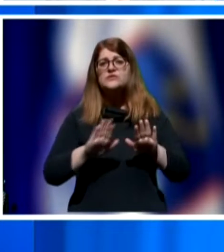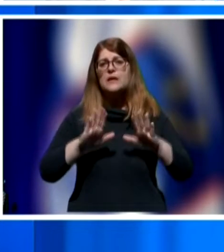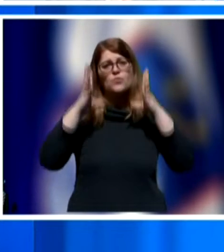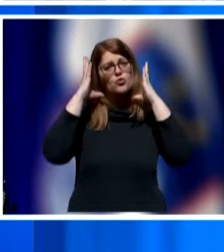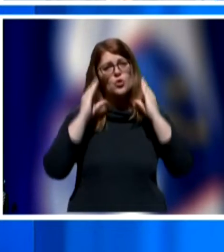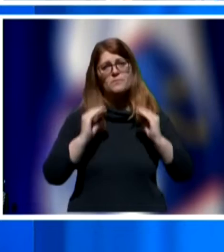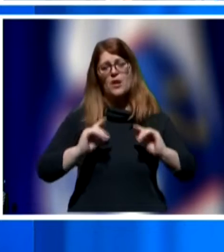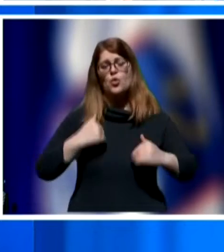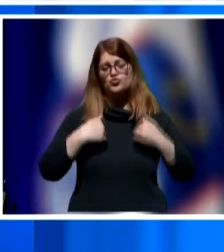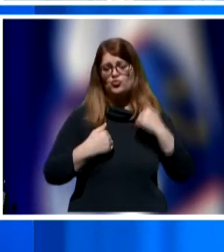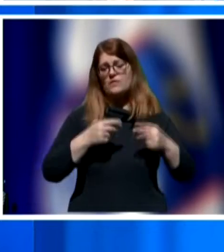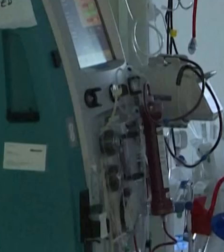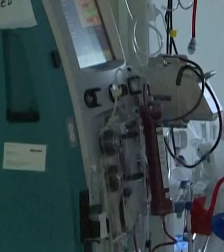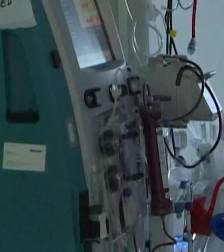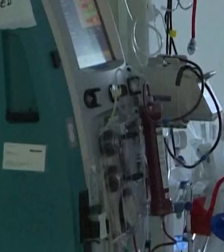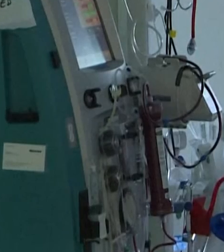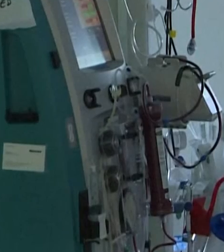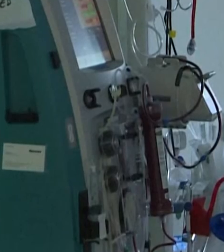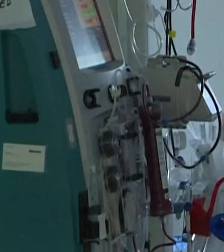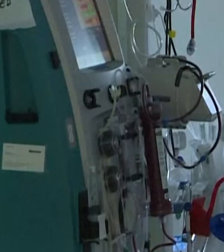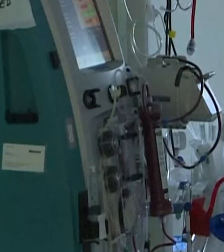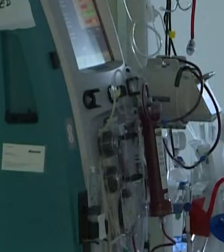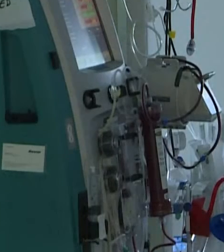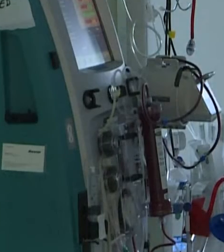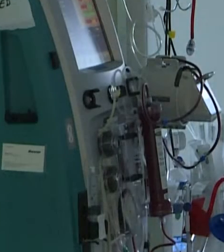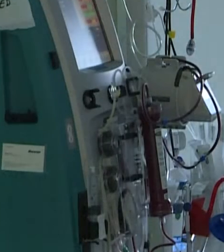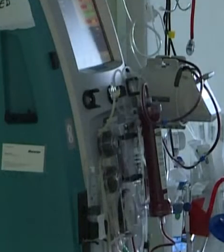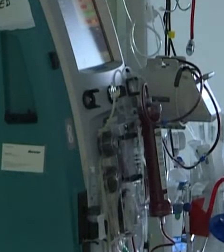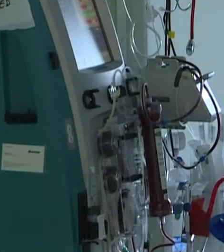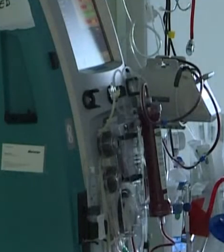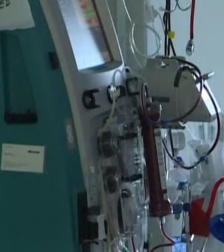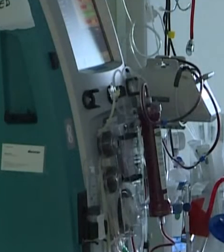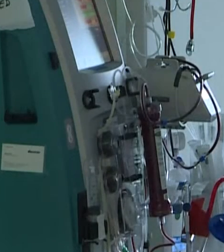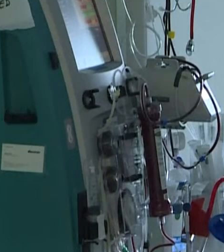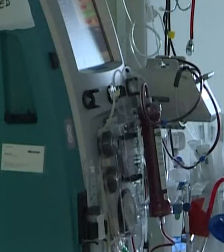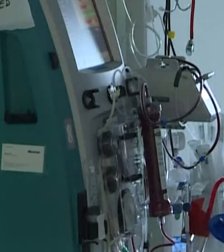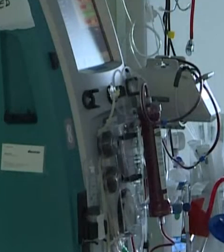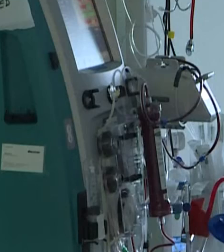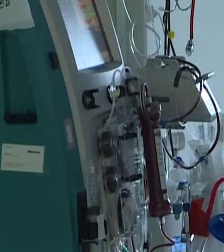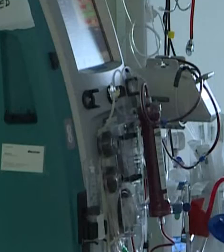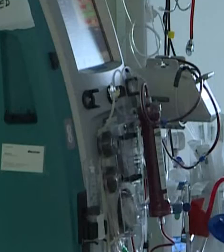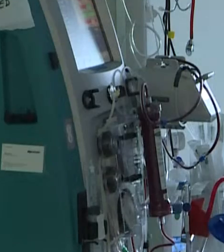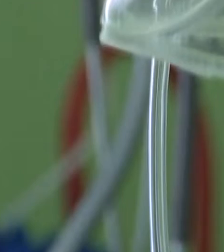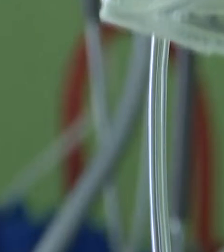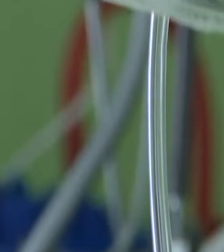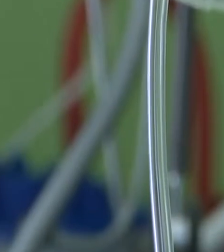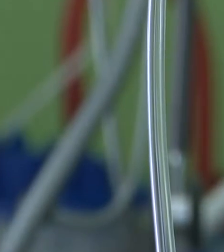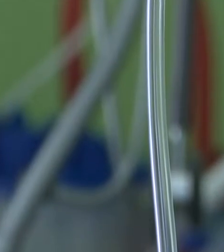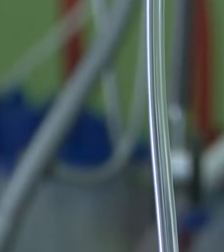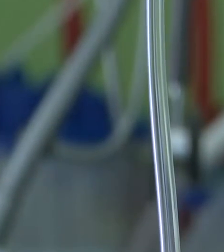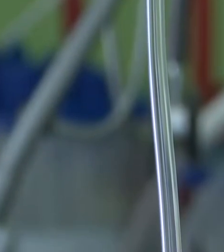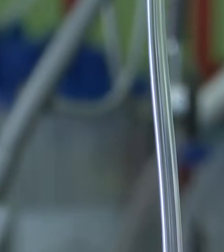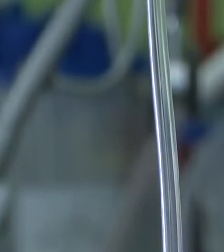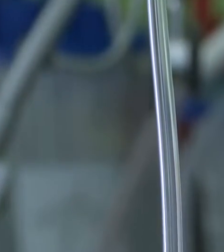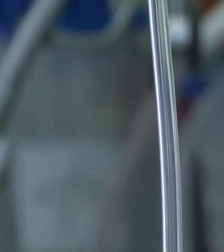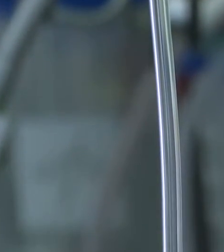normalizacijo našega življenja. Dejstvo pa ostaja, da je med nami veliko več okuženih, kot kažejo uradne statistike. Odkrili smo